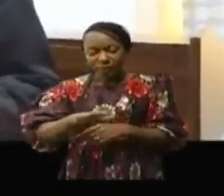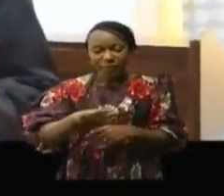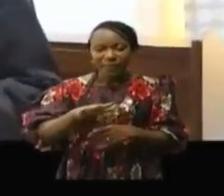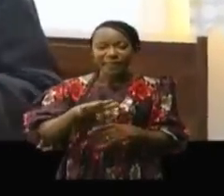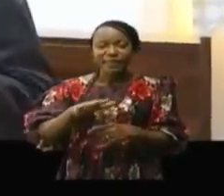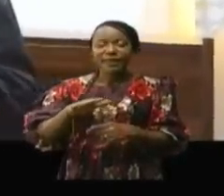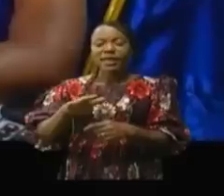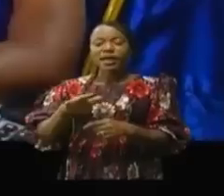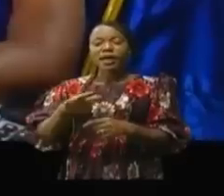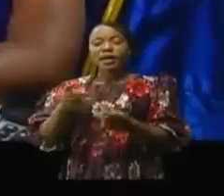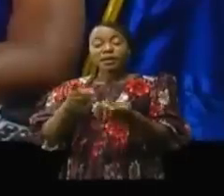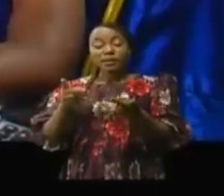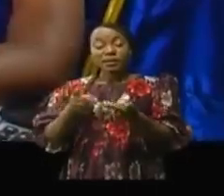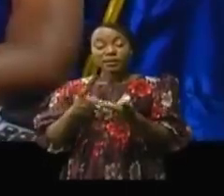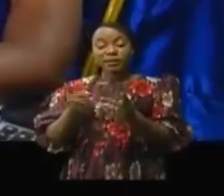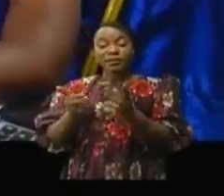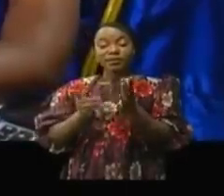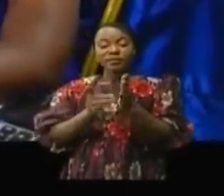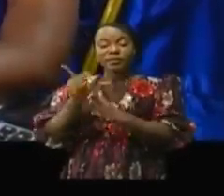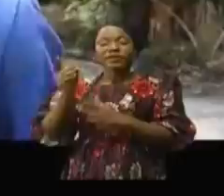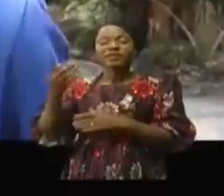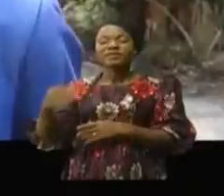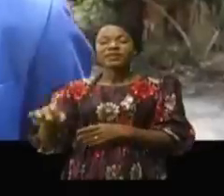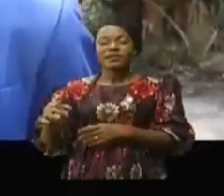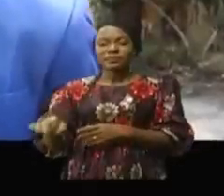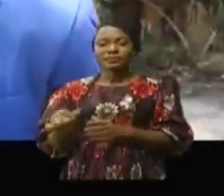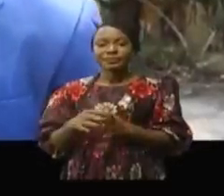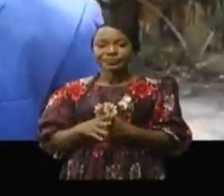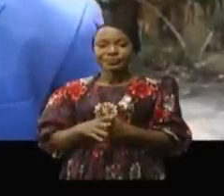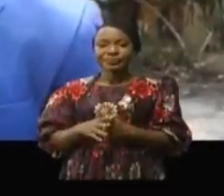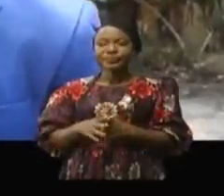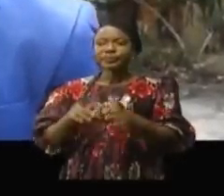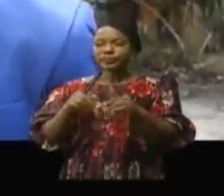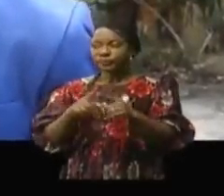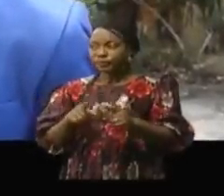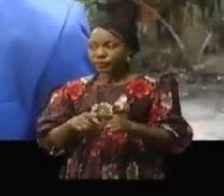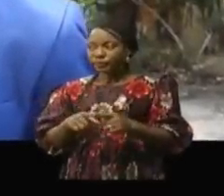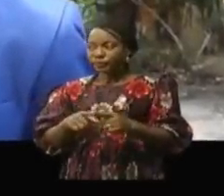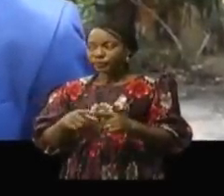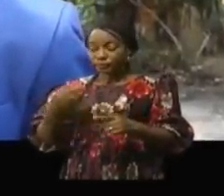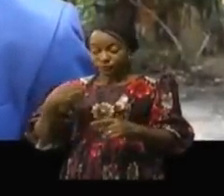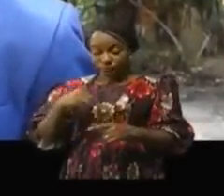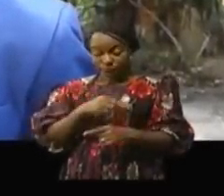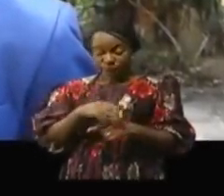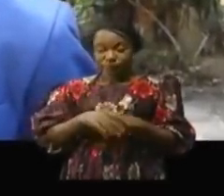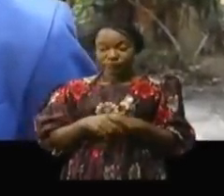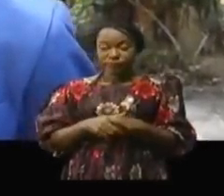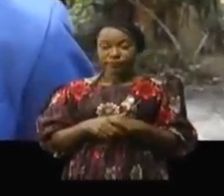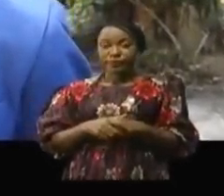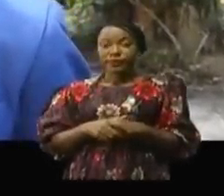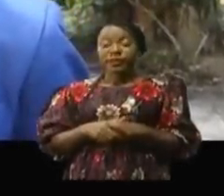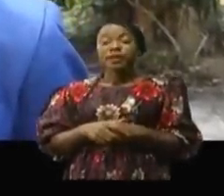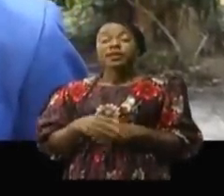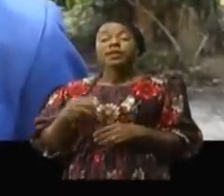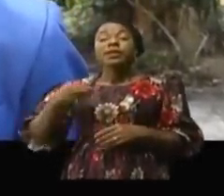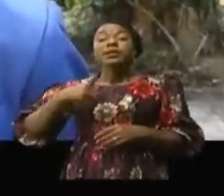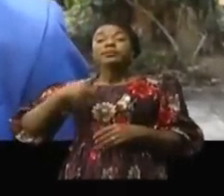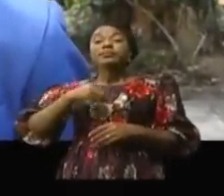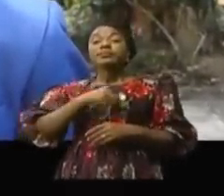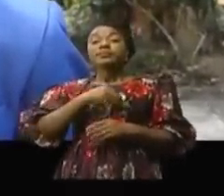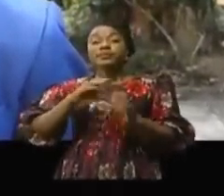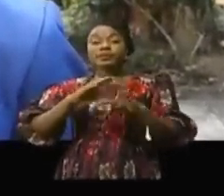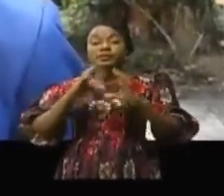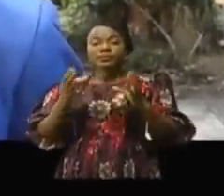française de développement. Cette première réunion a un point important, c'est de fixer le mandat des membres du comité